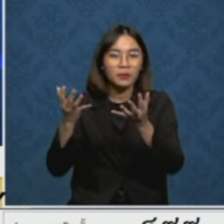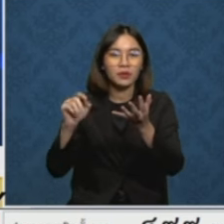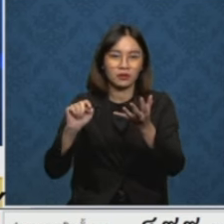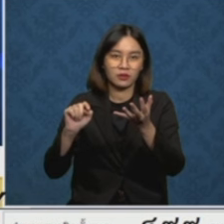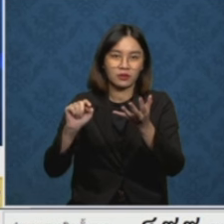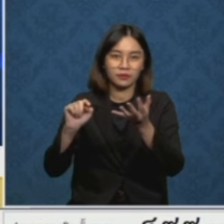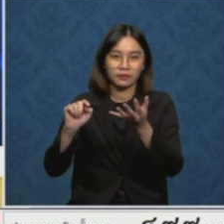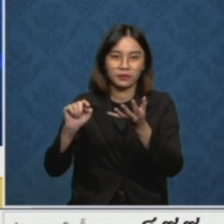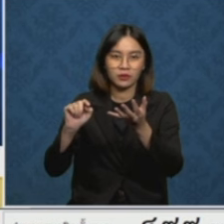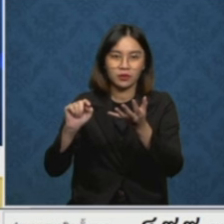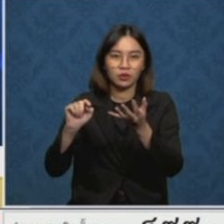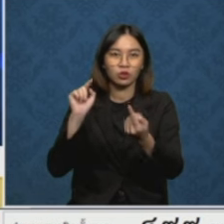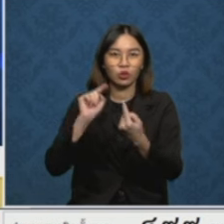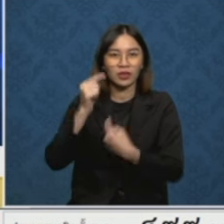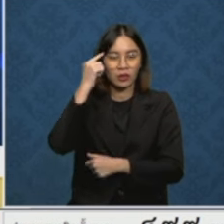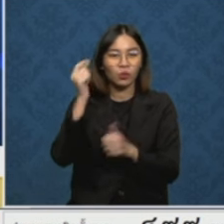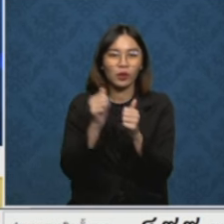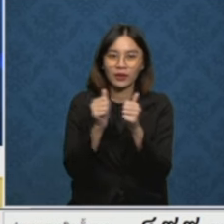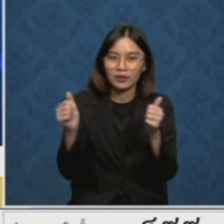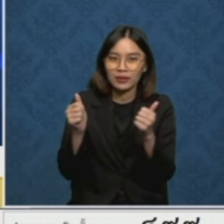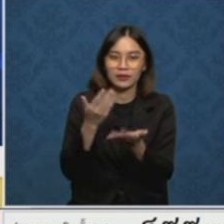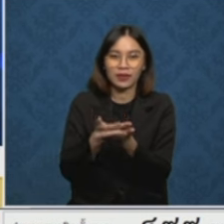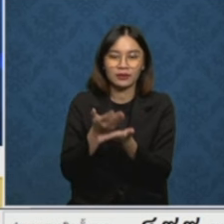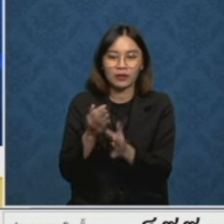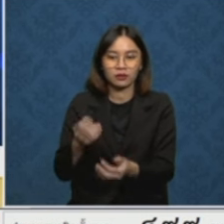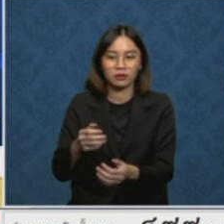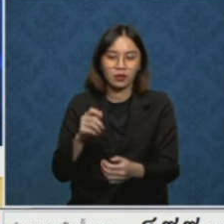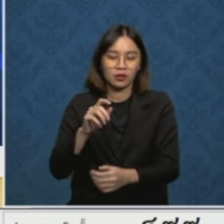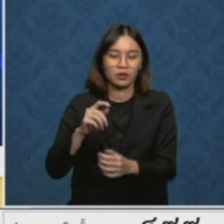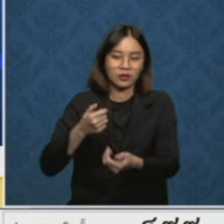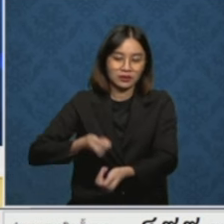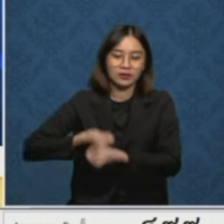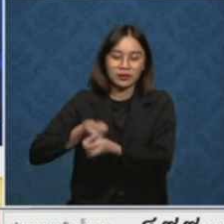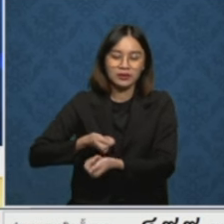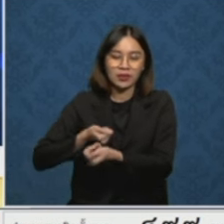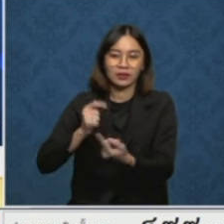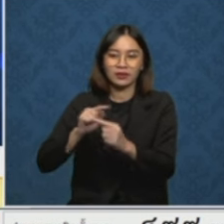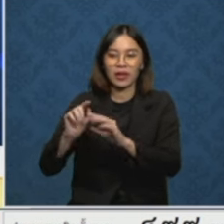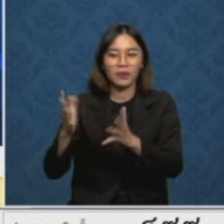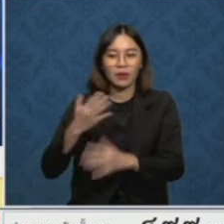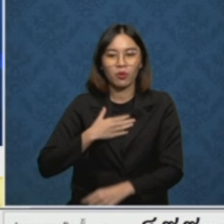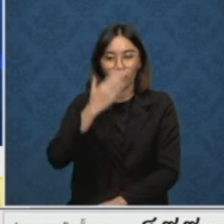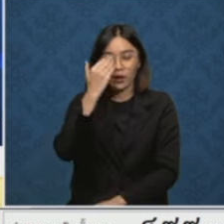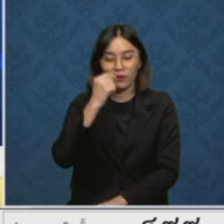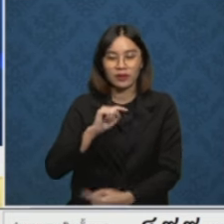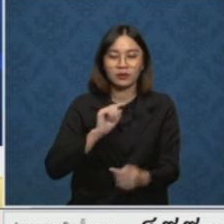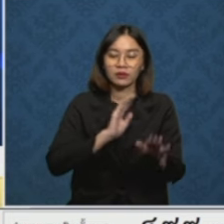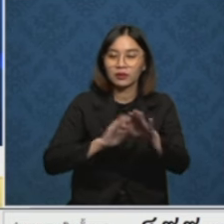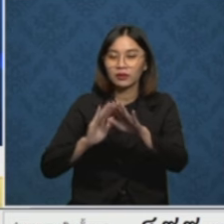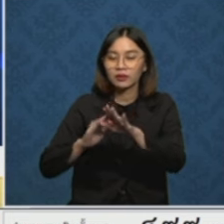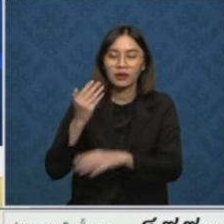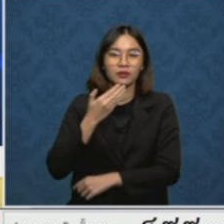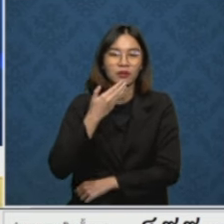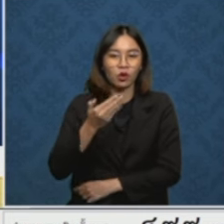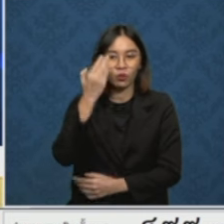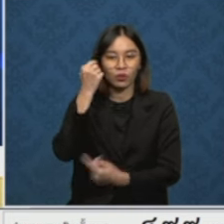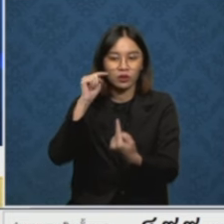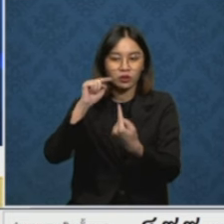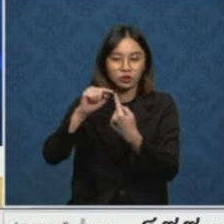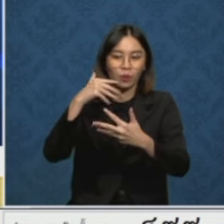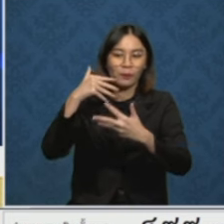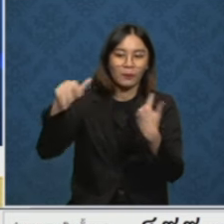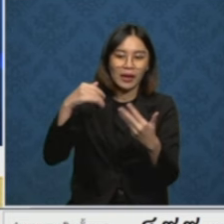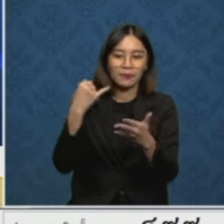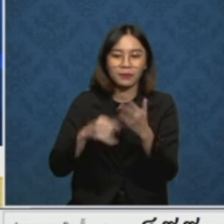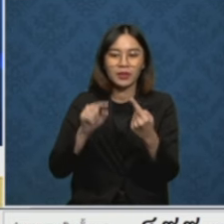ก็เป็นการดีแล้วนะคะที่ไม่ได้ใช้เงินจากธกส.นะคะเพราะว่าเราก็ได้ทุ่มติงมาโดยตลอดว่ามันผิดวัตถุประสงค์ตามพ.ร.บ.